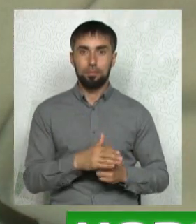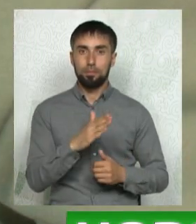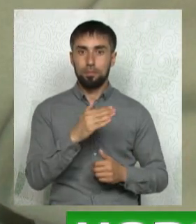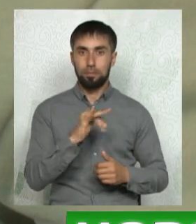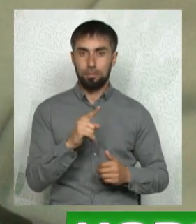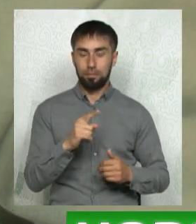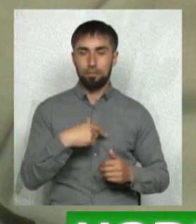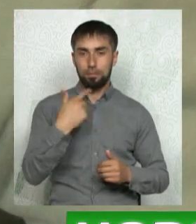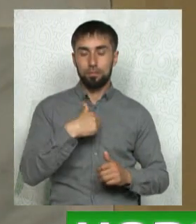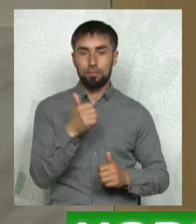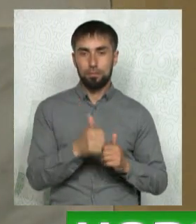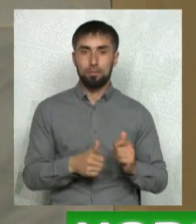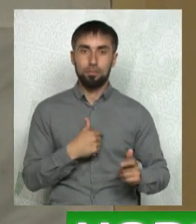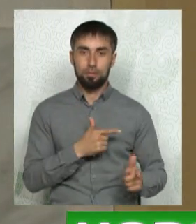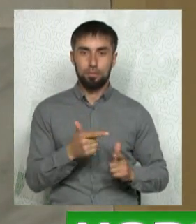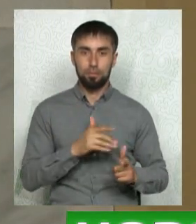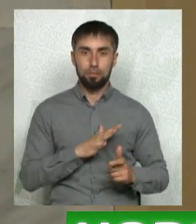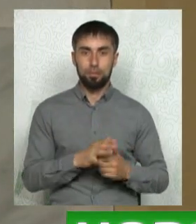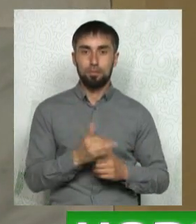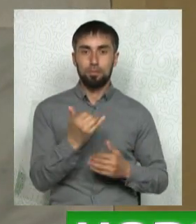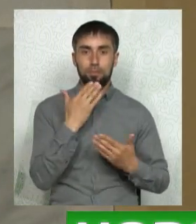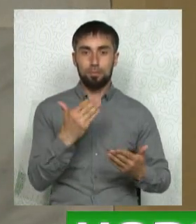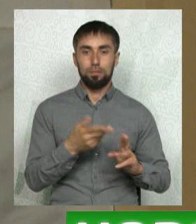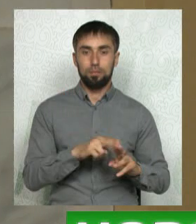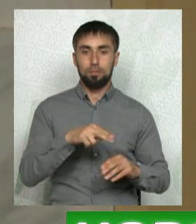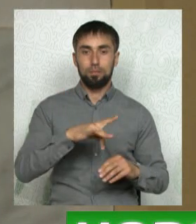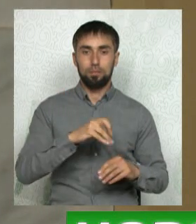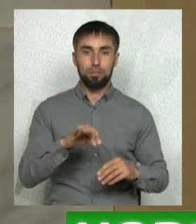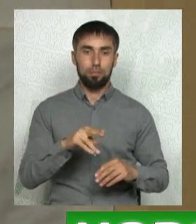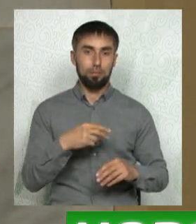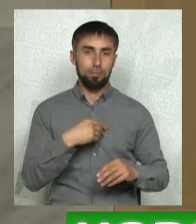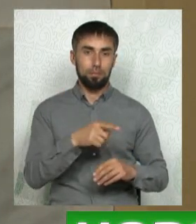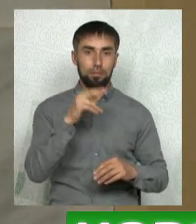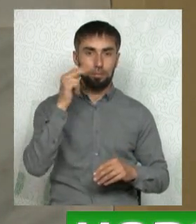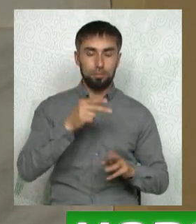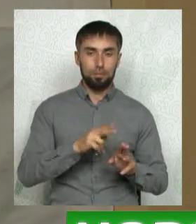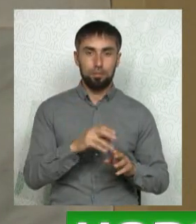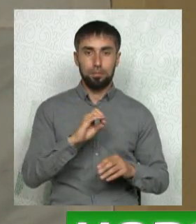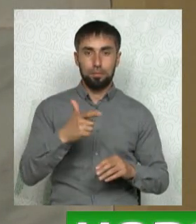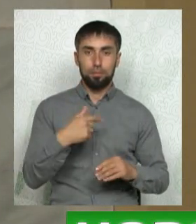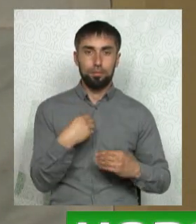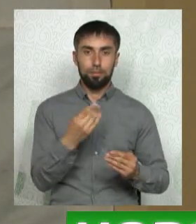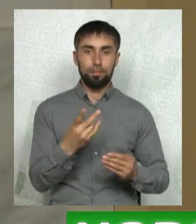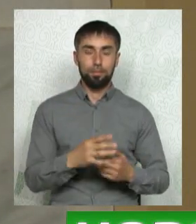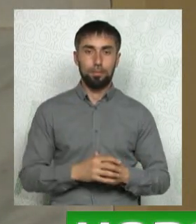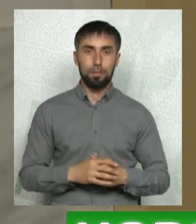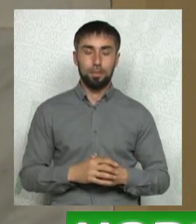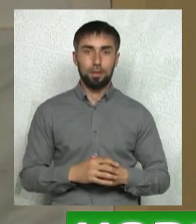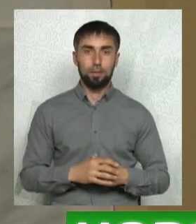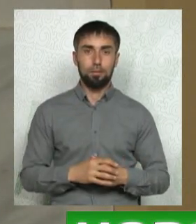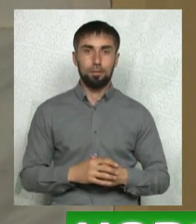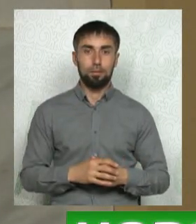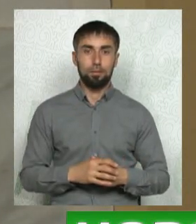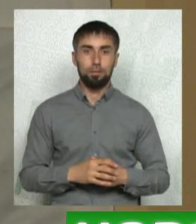Физически, масхамвар готовится, Ханс. Единственное, здесь предмет Шамзде. Иге Хамдачил, Чхудах, Терик, результат